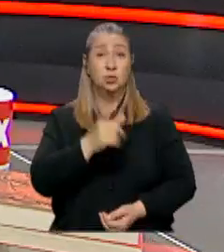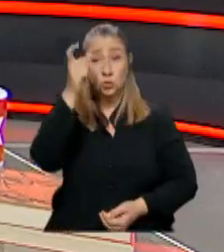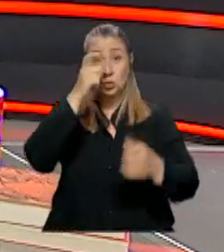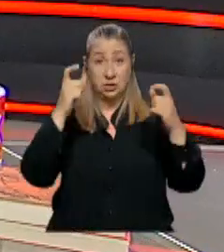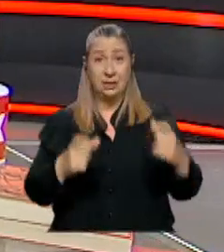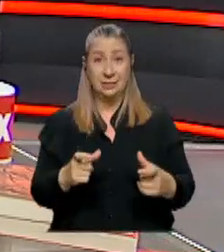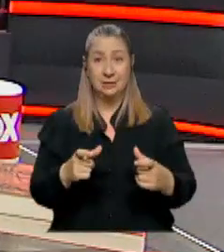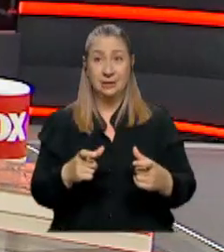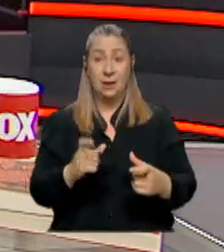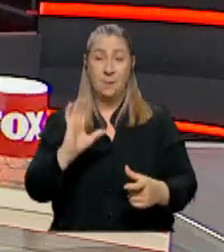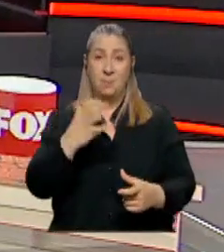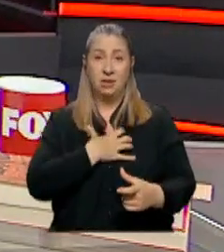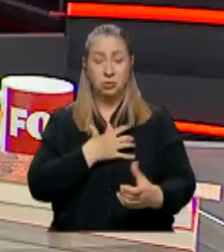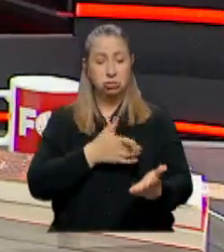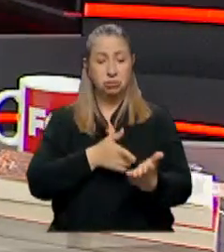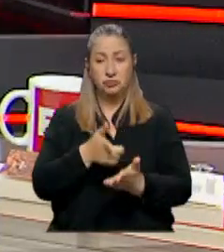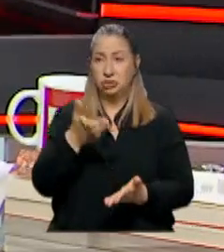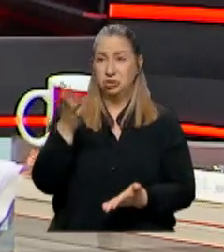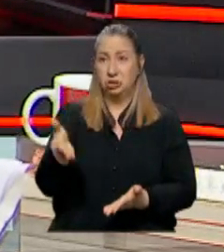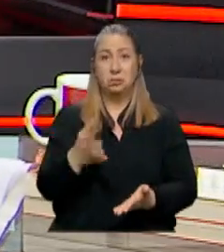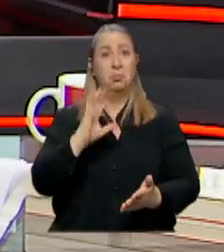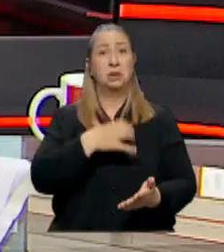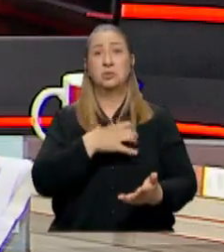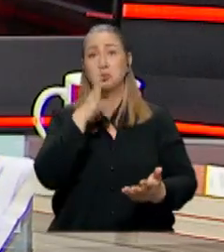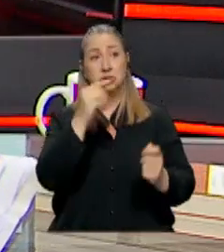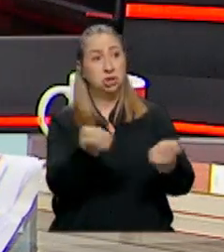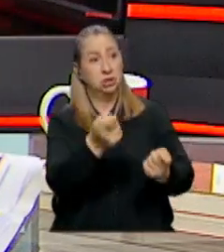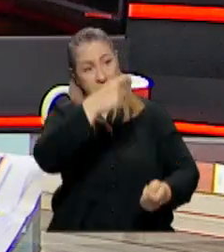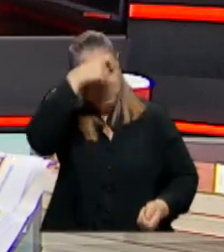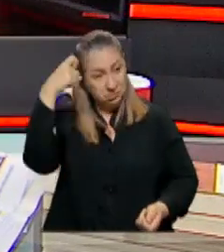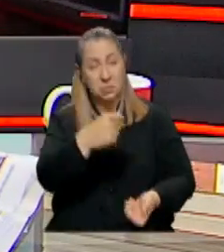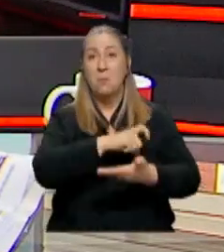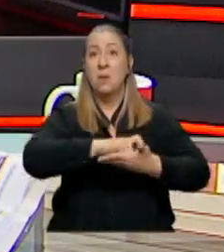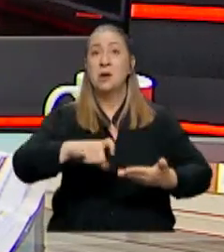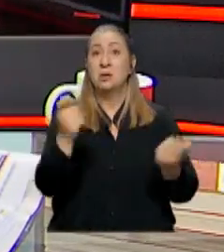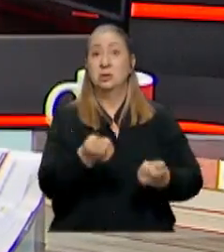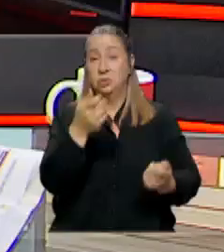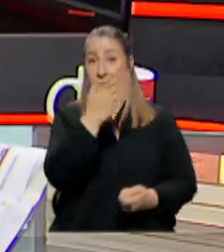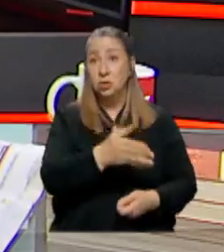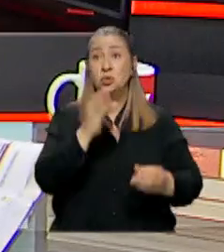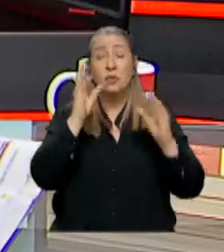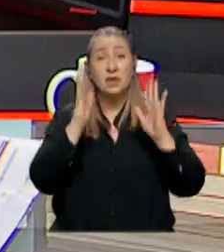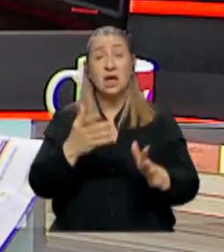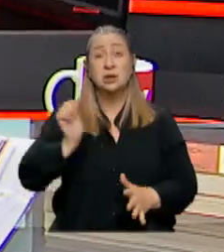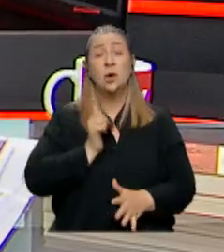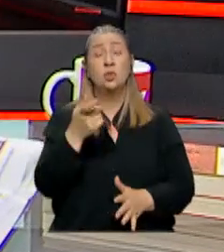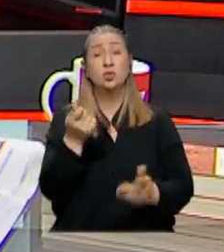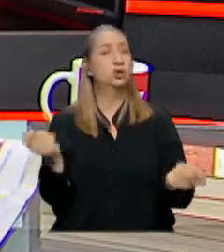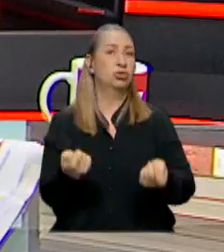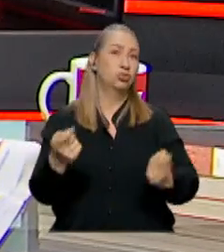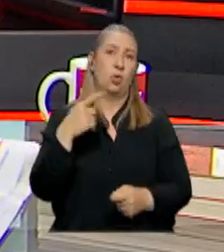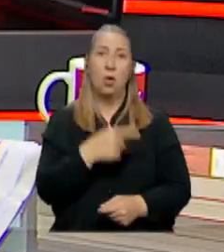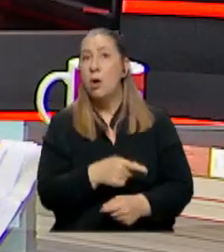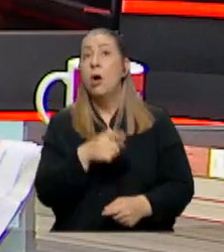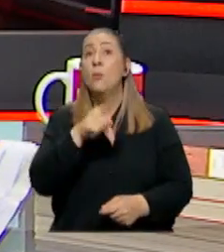ülkenin patronları, çiftçileri patronları, çalışanları, bordroyla çalışanları çoğunluğu da asgari ücretle